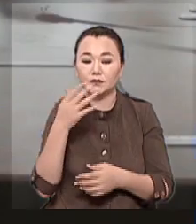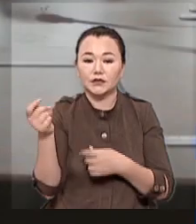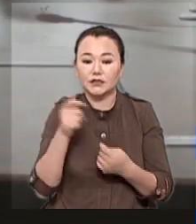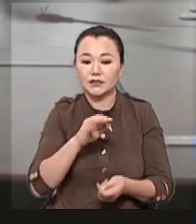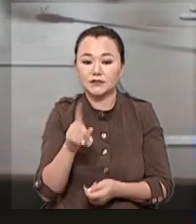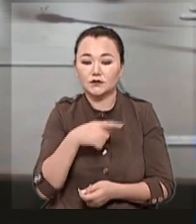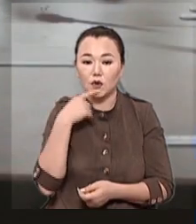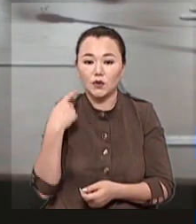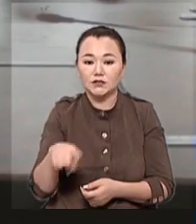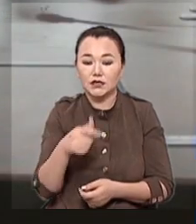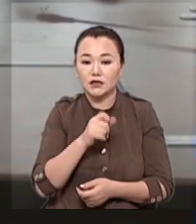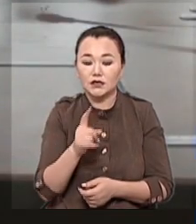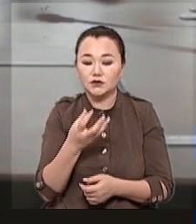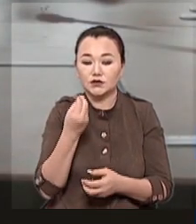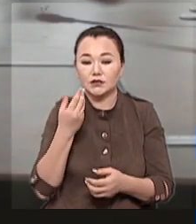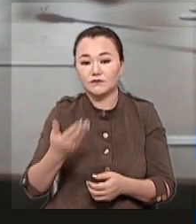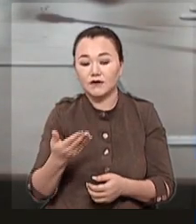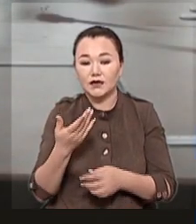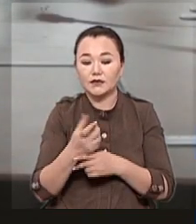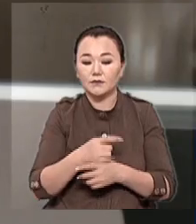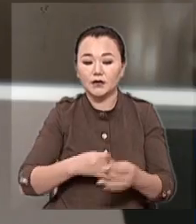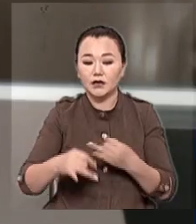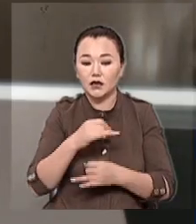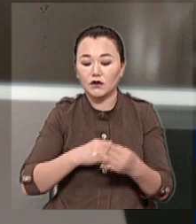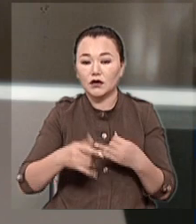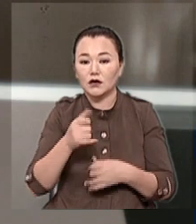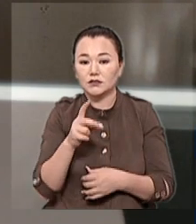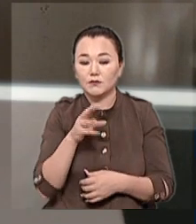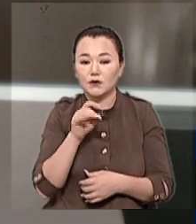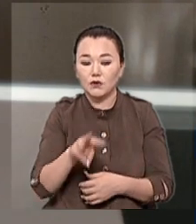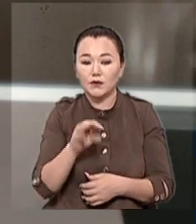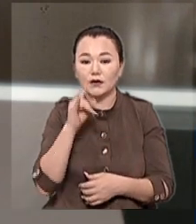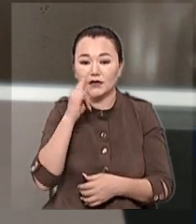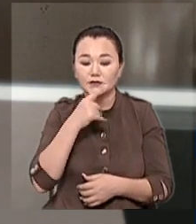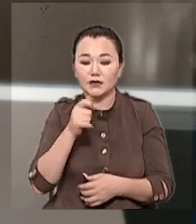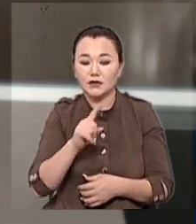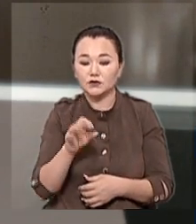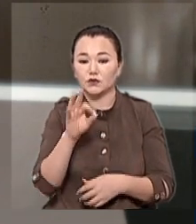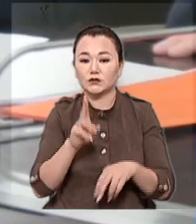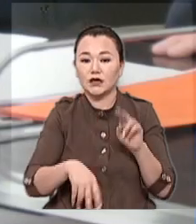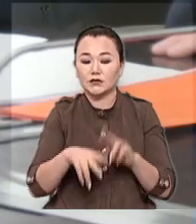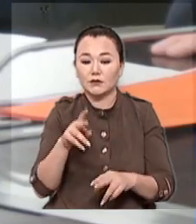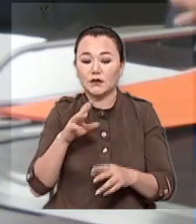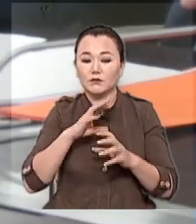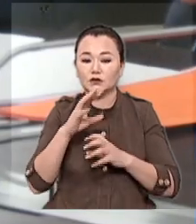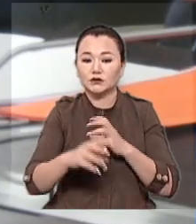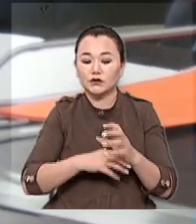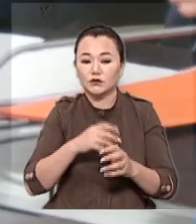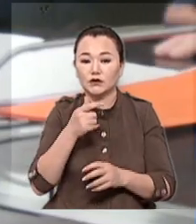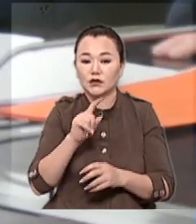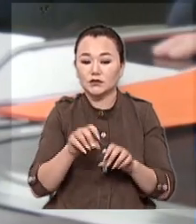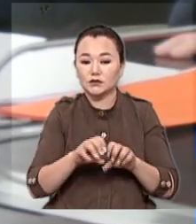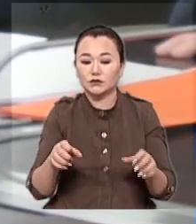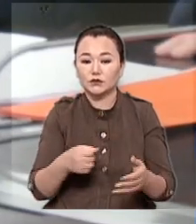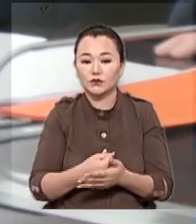России. Как отметил министр энергетики, переговоры между «Газпромом» и «Казахгазом» о строительстве международного газопровода до